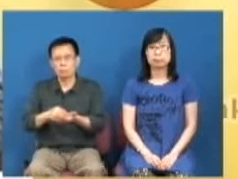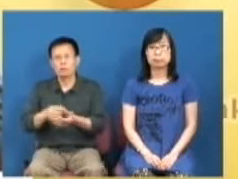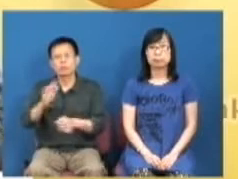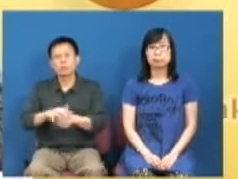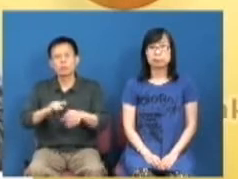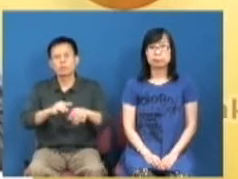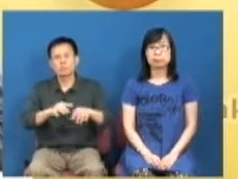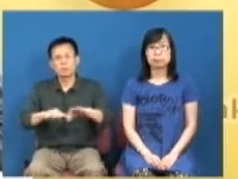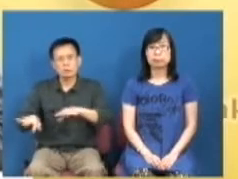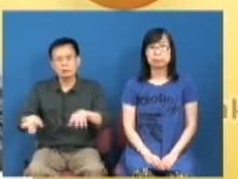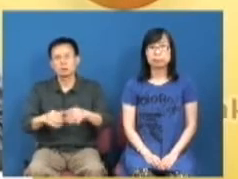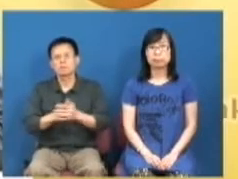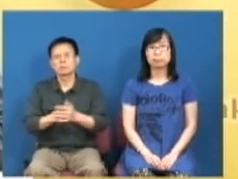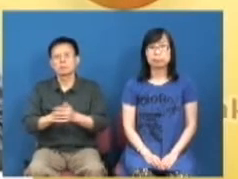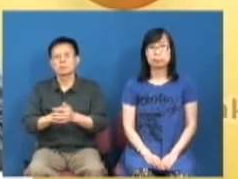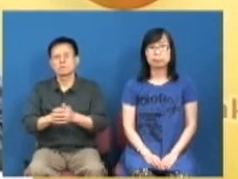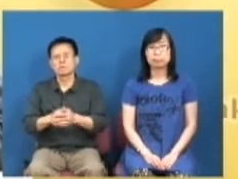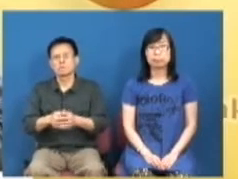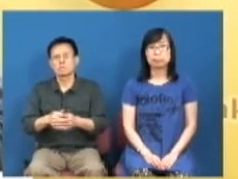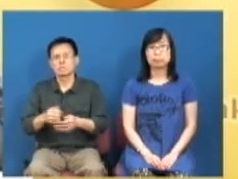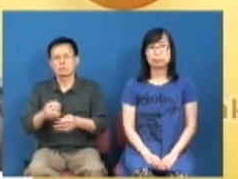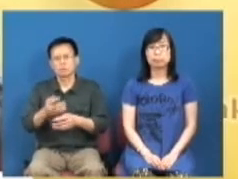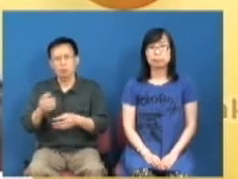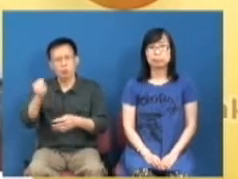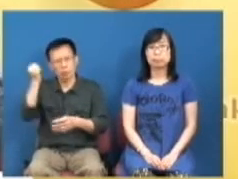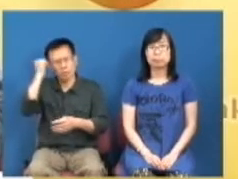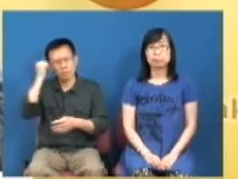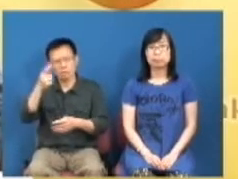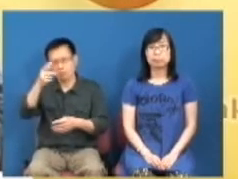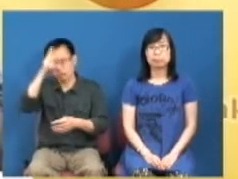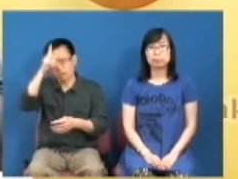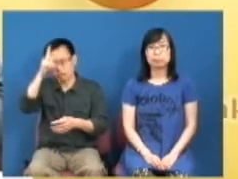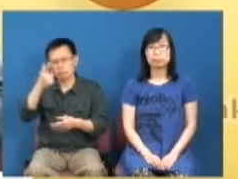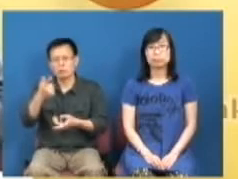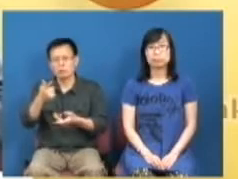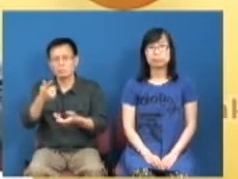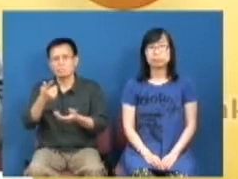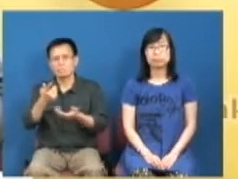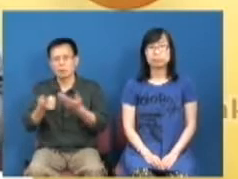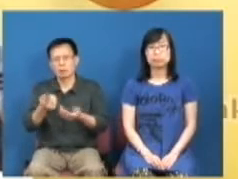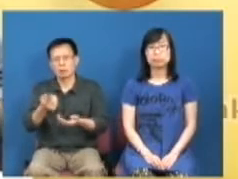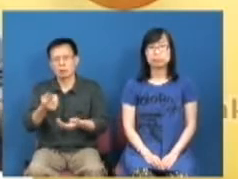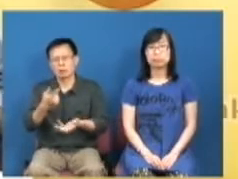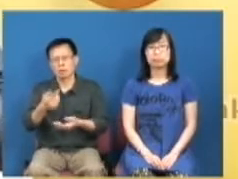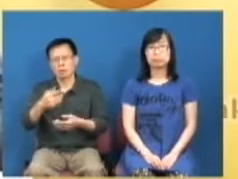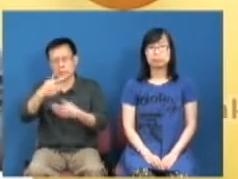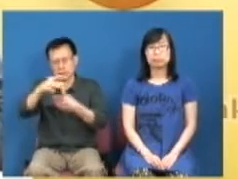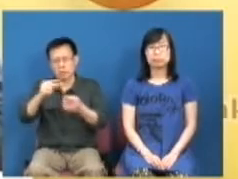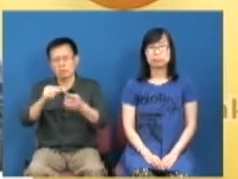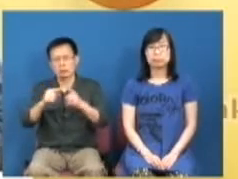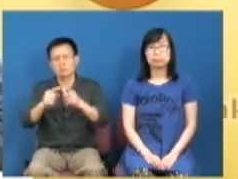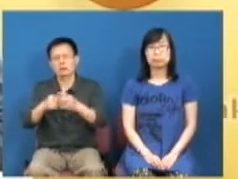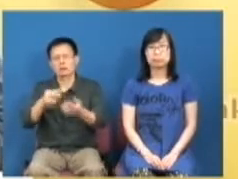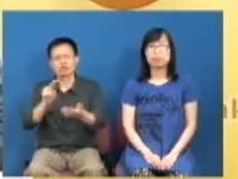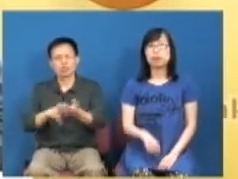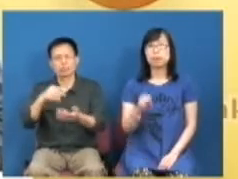嗰啲，咁其實就好難，即係有時個政府好難俾人有個信服嘅，即係有個權威喺度。